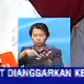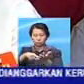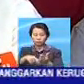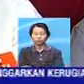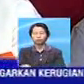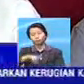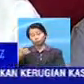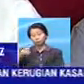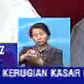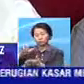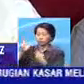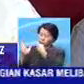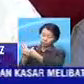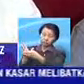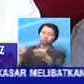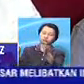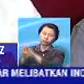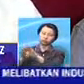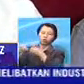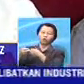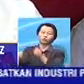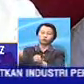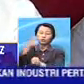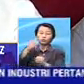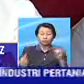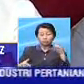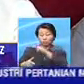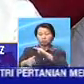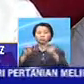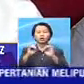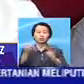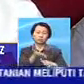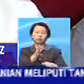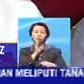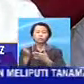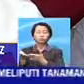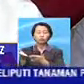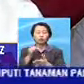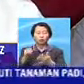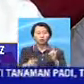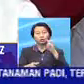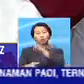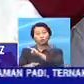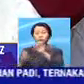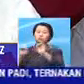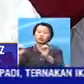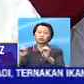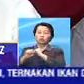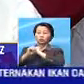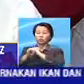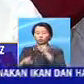penerbangan mereka, kita juga akan tutuplah. Sebab kalau kita promosi pun kapal terbang kita tak ada di sana.